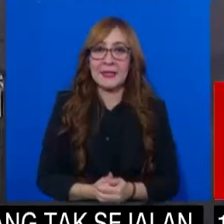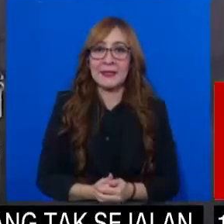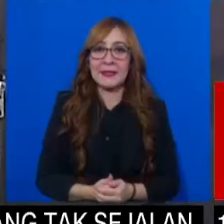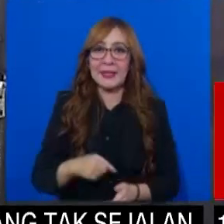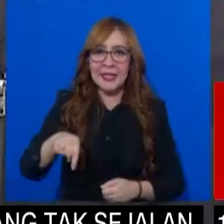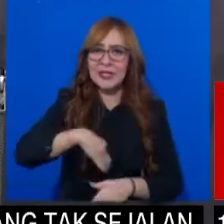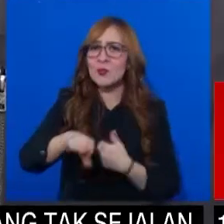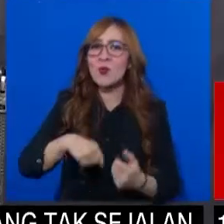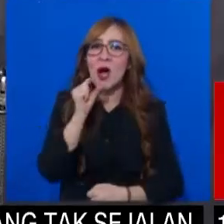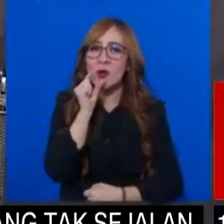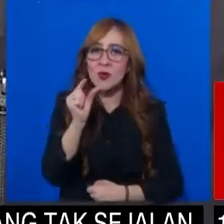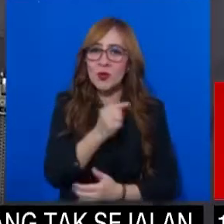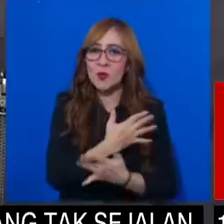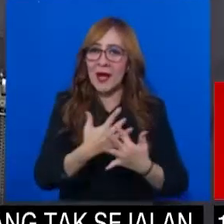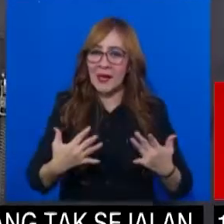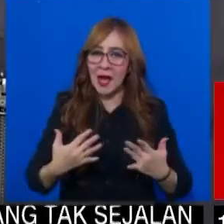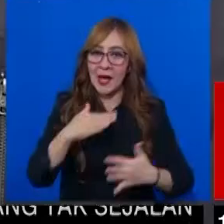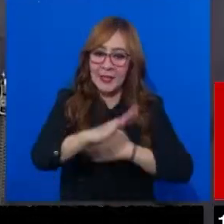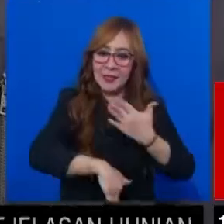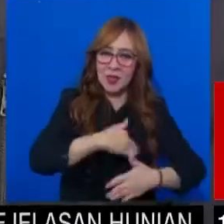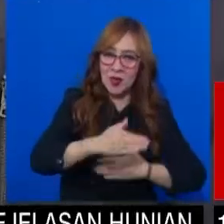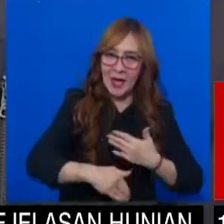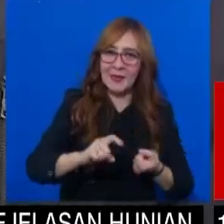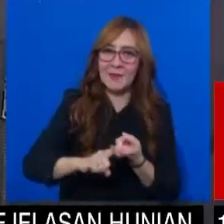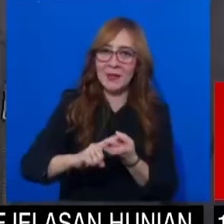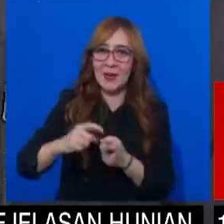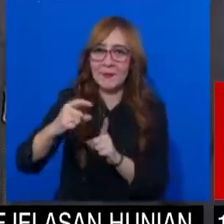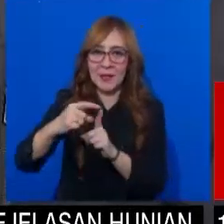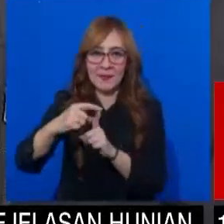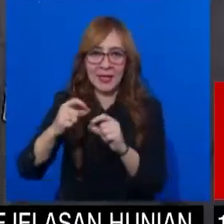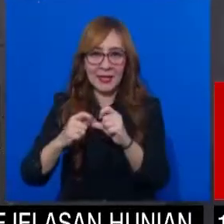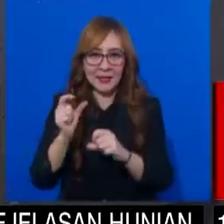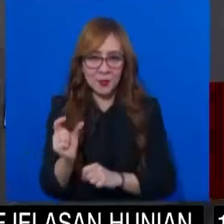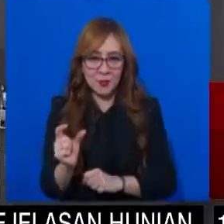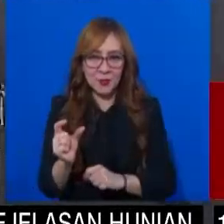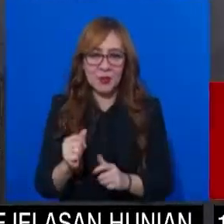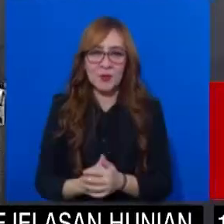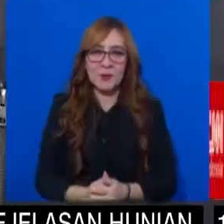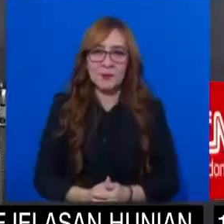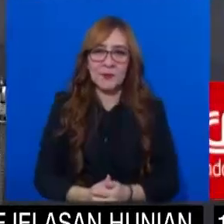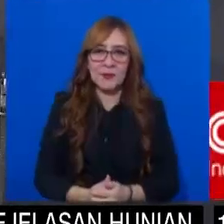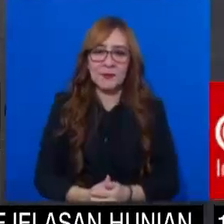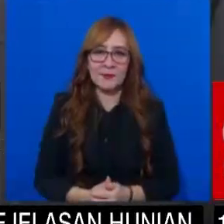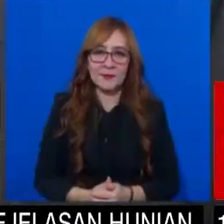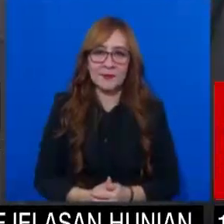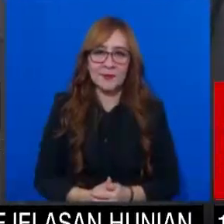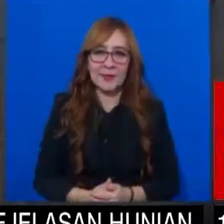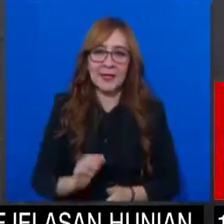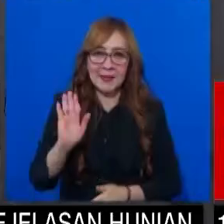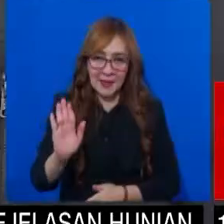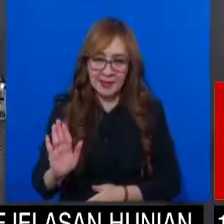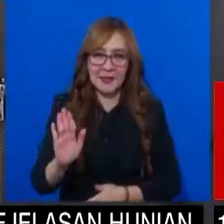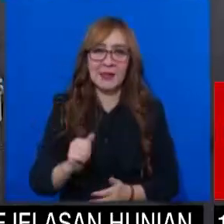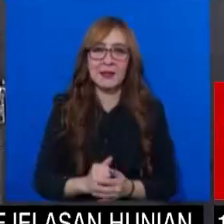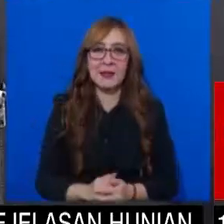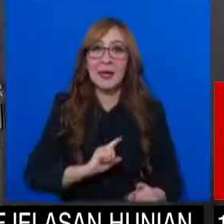memang dikelola oleh teman-teman PPSU. Tapi memang tupoksi PPSU ini hanya membantu. Nanti selanjutnya